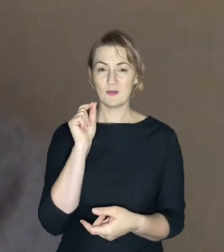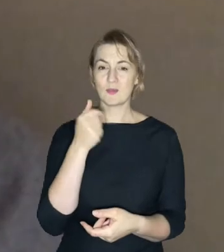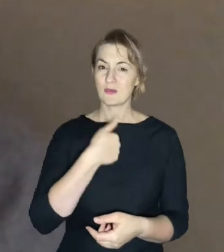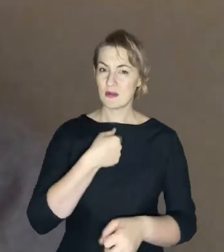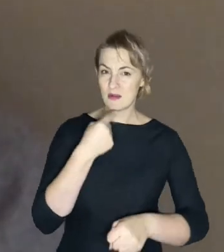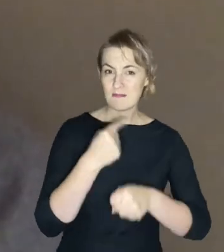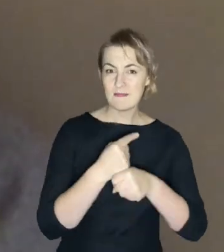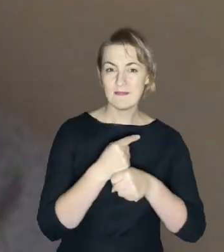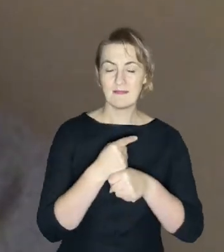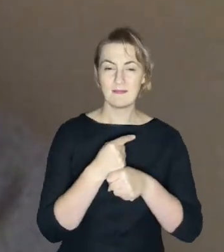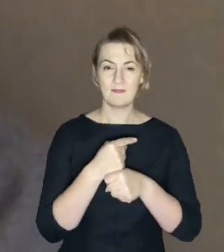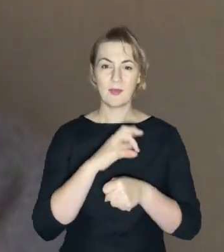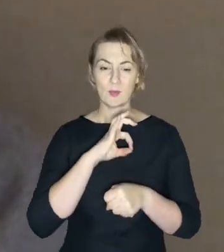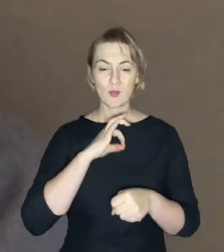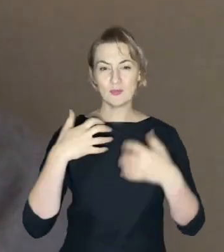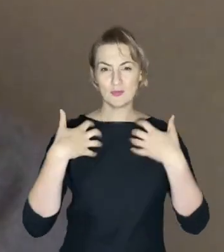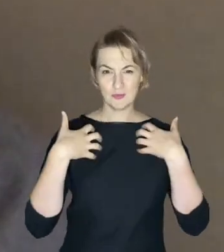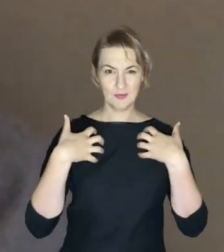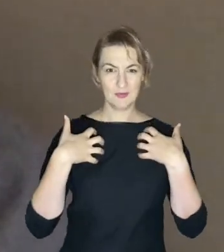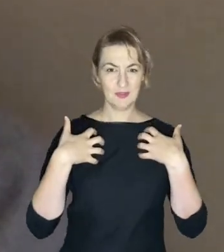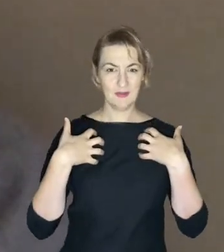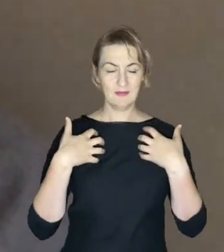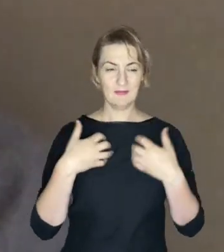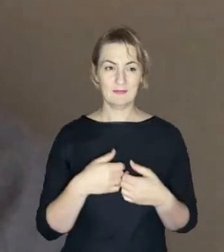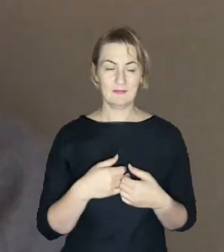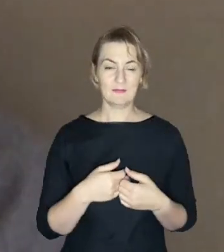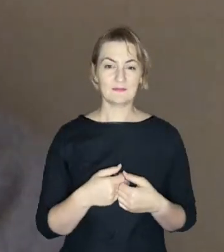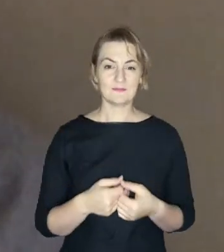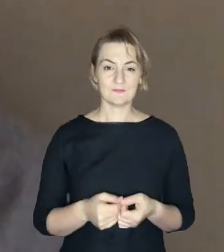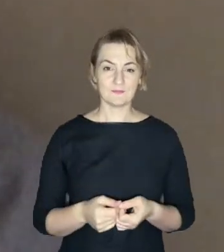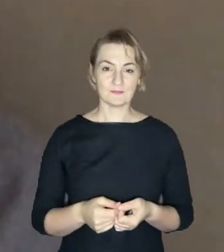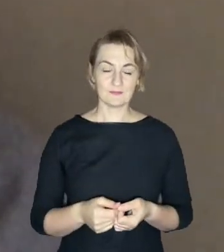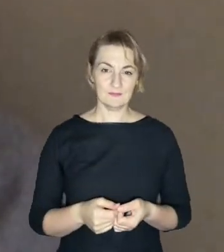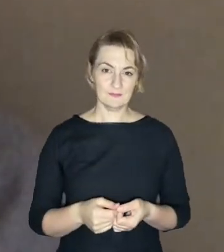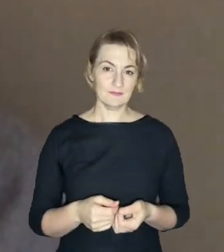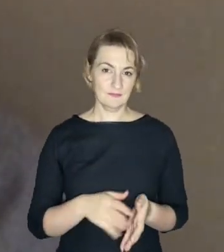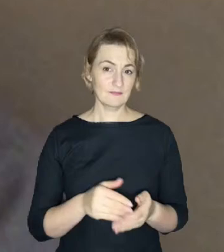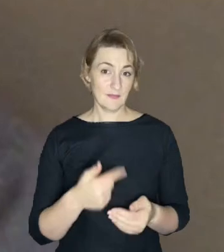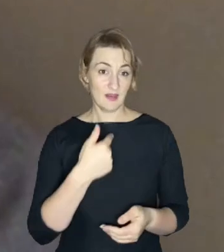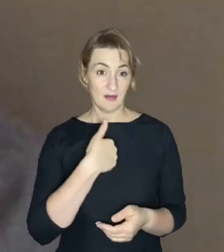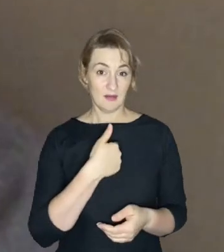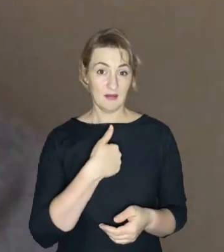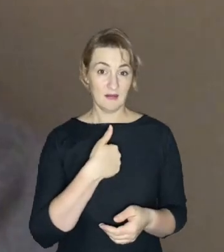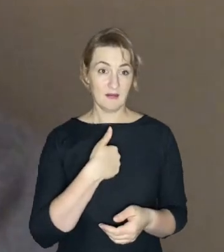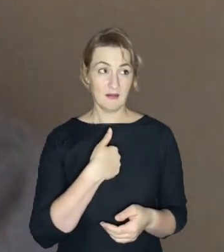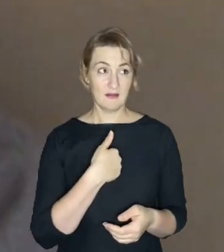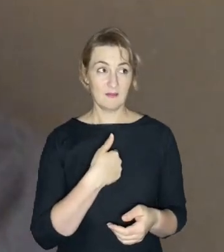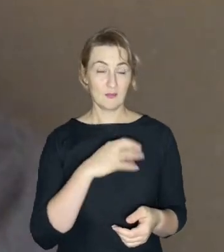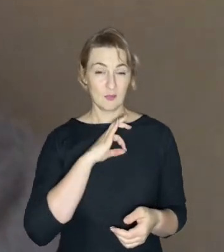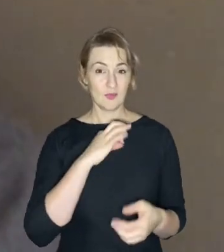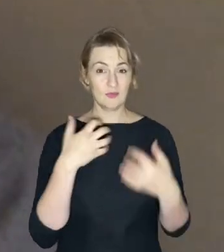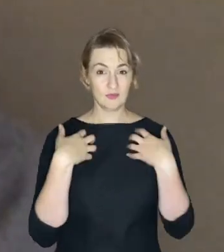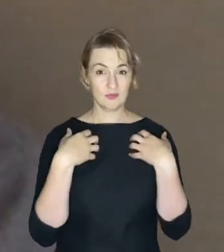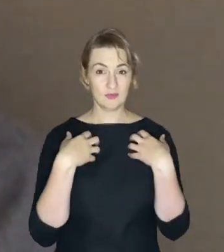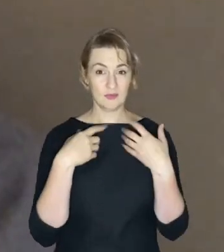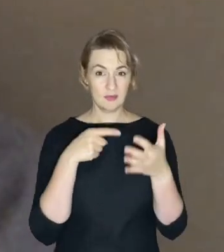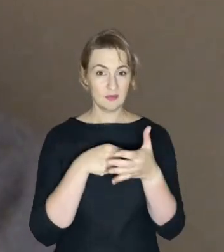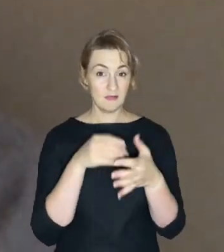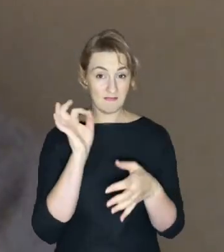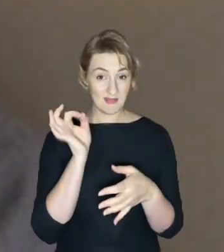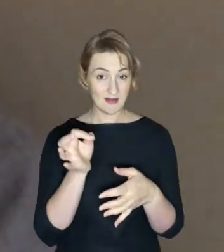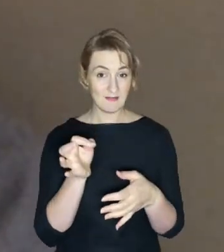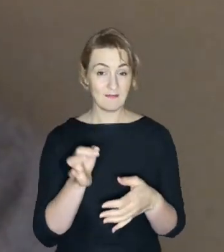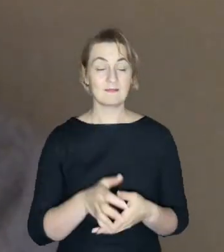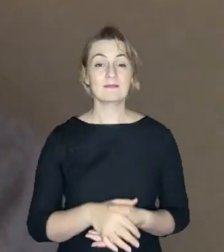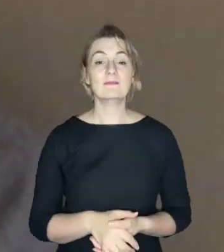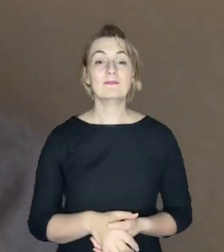do własnego losu. Czy ja w swoim życiu przystawiłem drabinę do właściwej